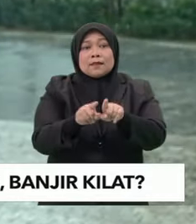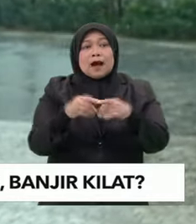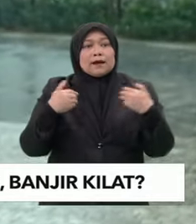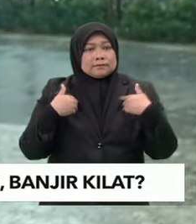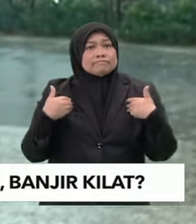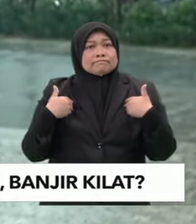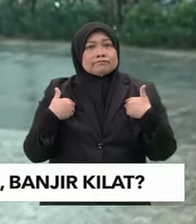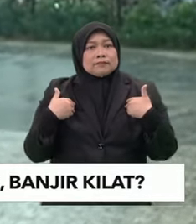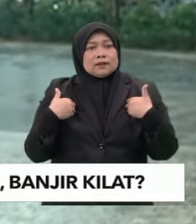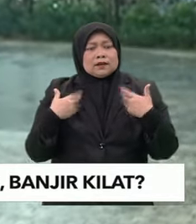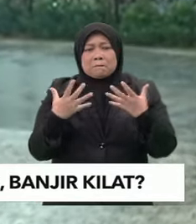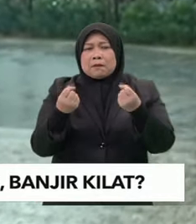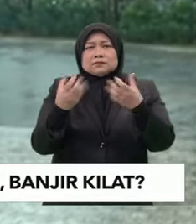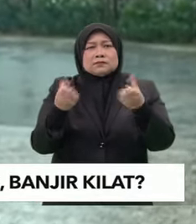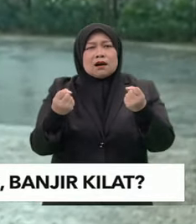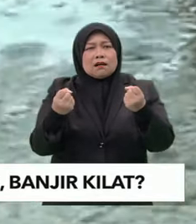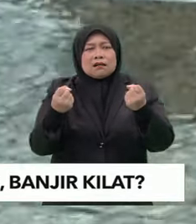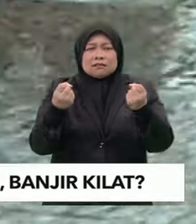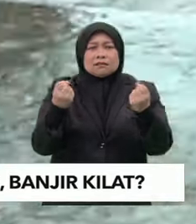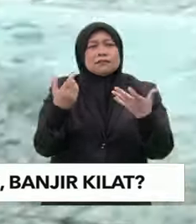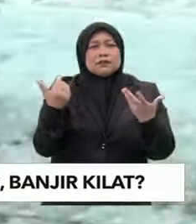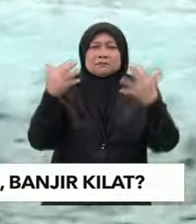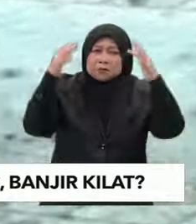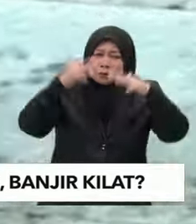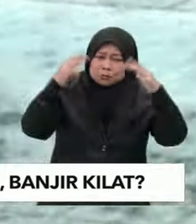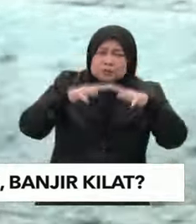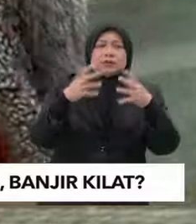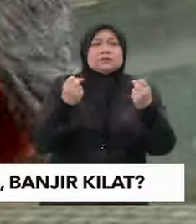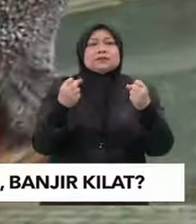kewujudan kelembapan boleh menyebabkan